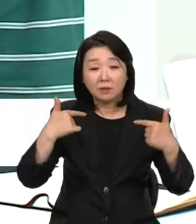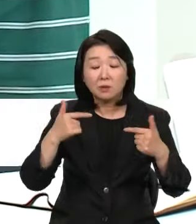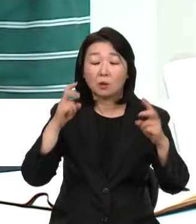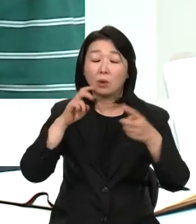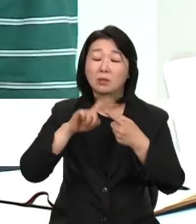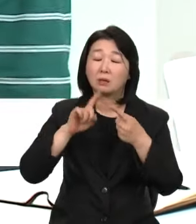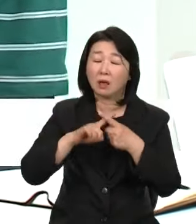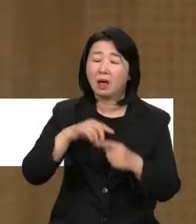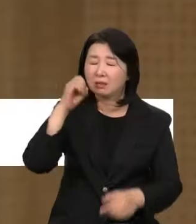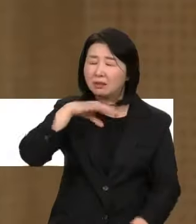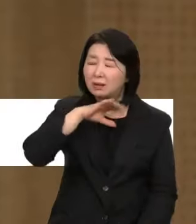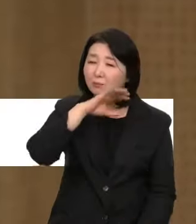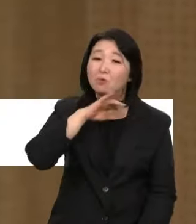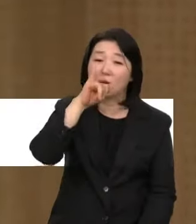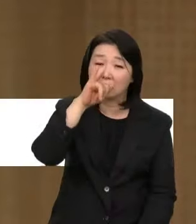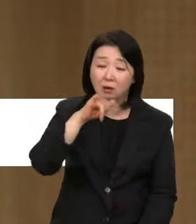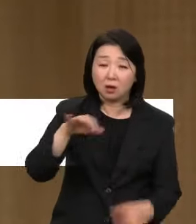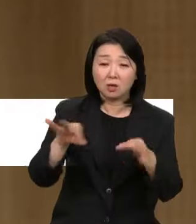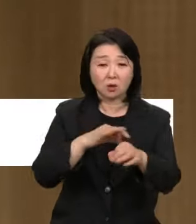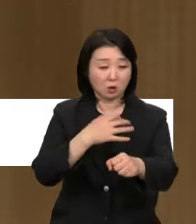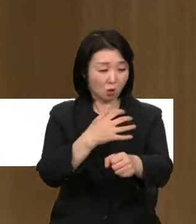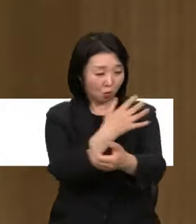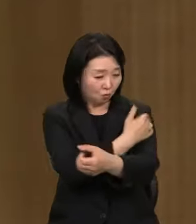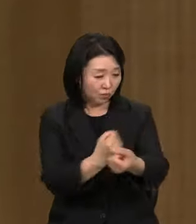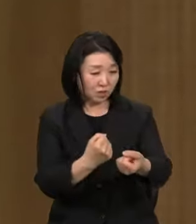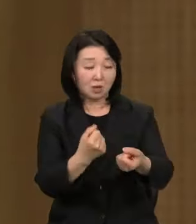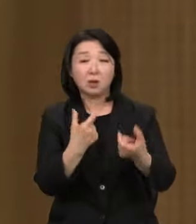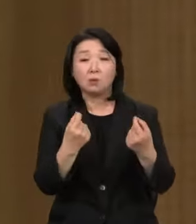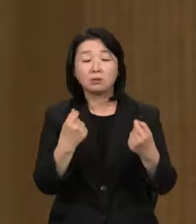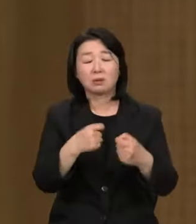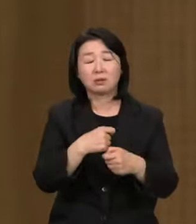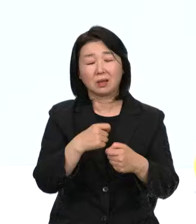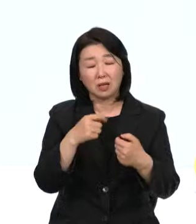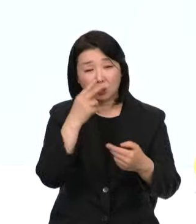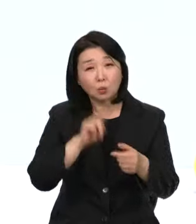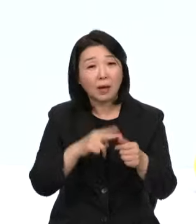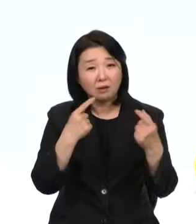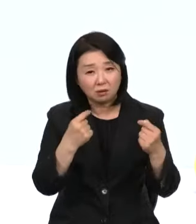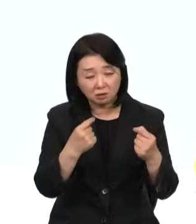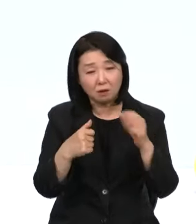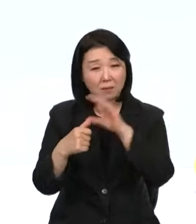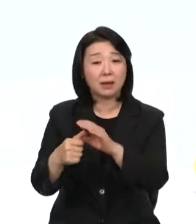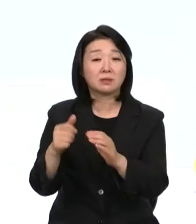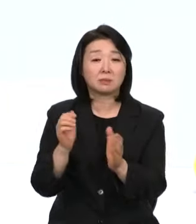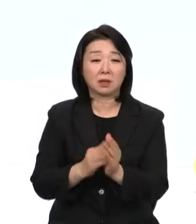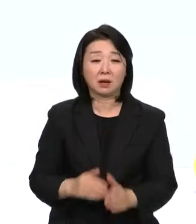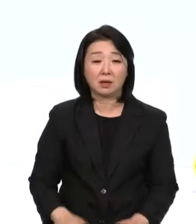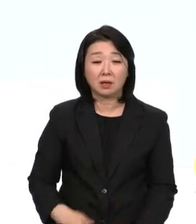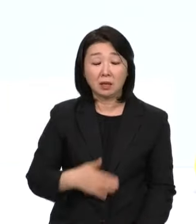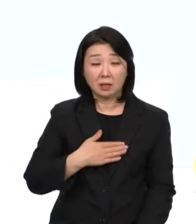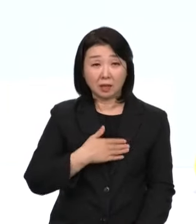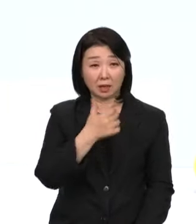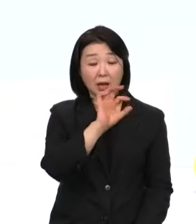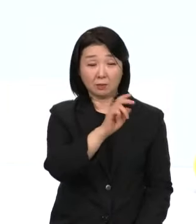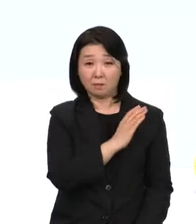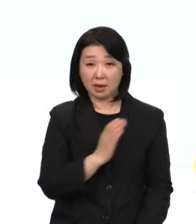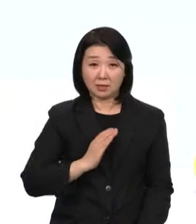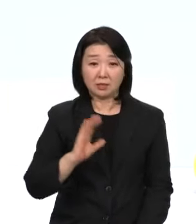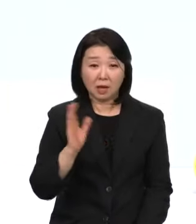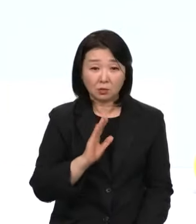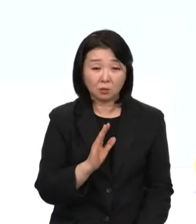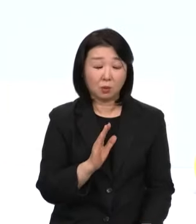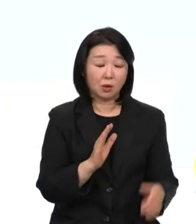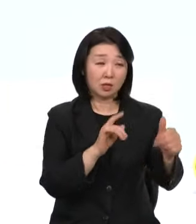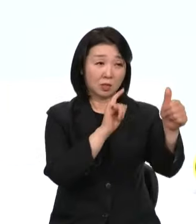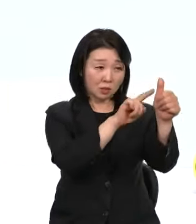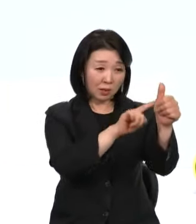대한 푸념을 경영권을 훔치려 한 시도처럼 몰아붙였다고 반박했습니다. 제가 하이브를 배신하고 한 게 아니라 하이브가 저를